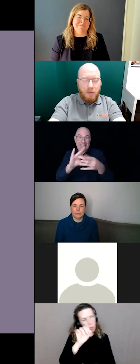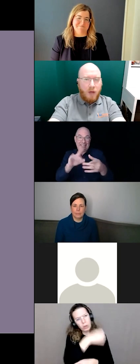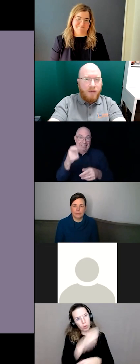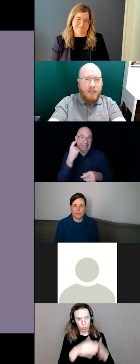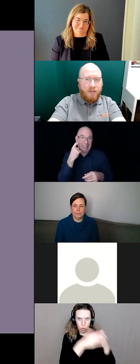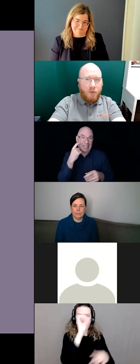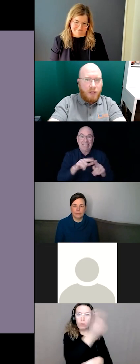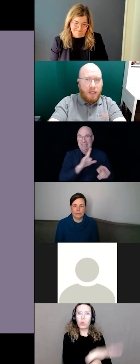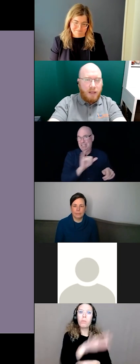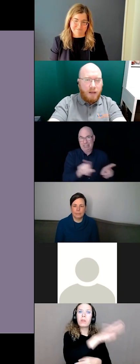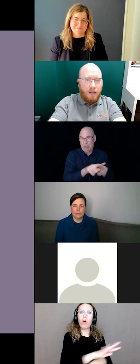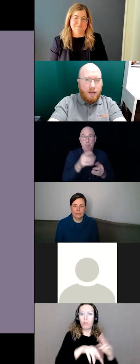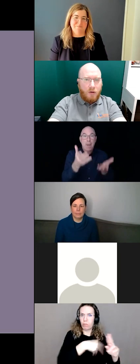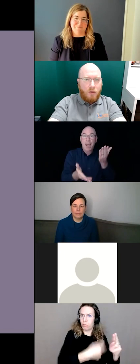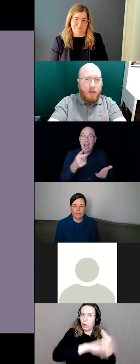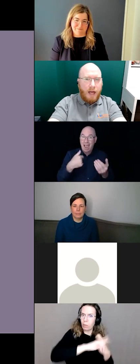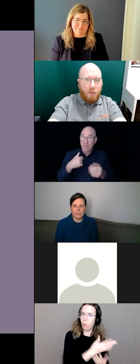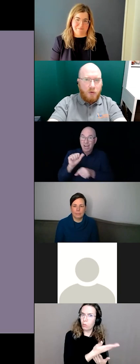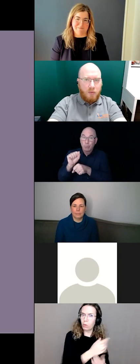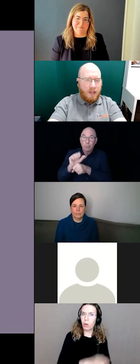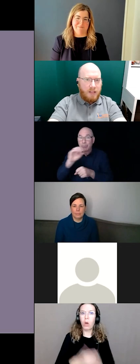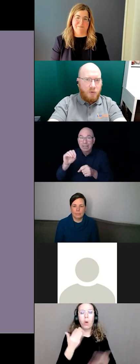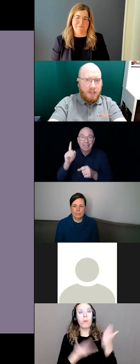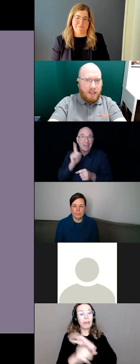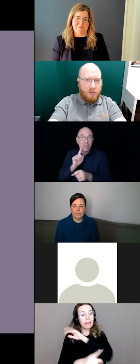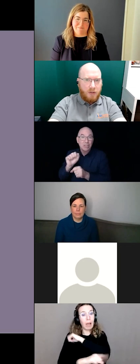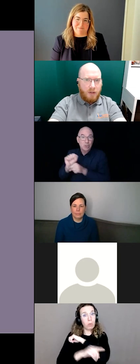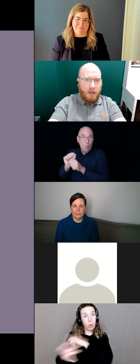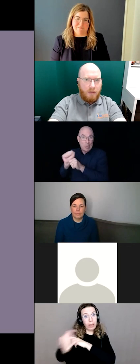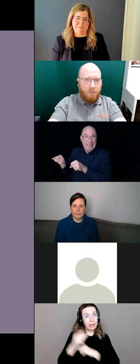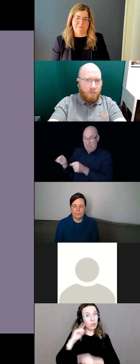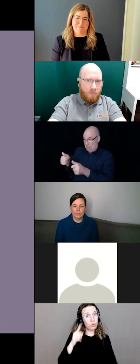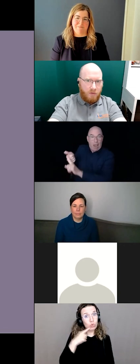Cynthia aussi peut-être avoir un employé qui est sourd qui peut vous aider